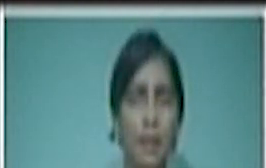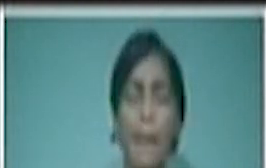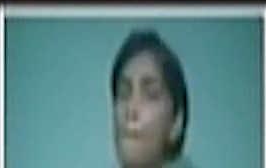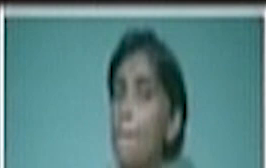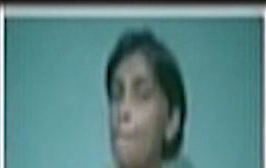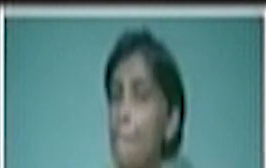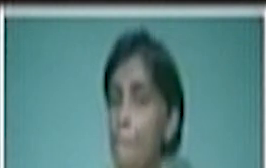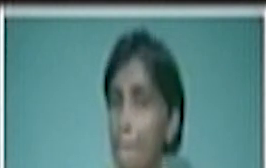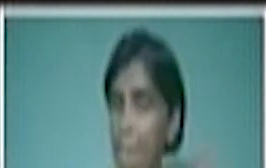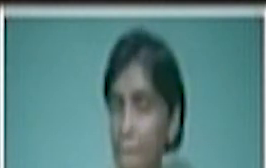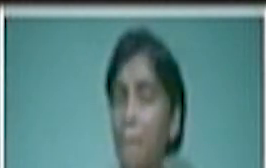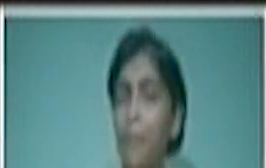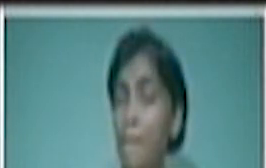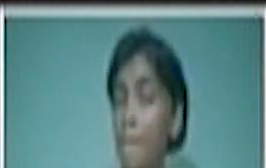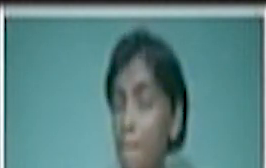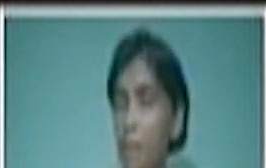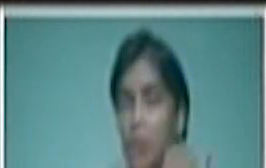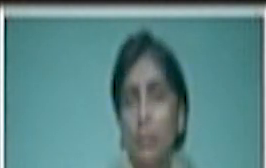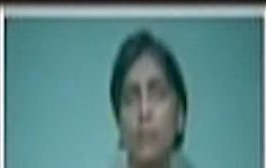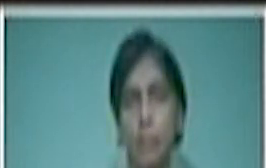මූලික ප්‍රින්සිපල්ස් පිළිබඳව